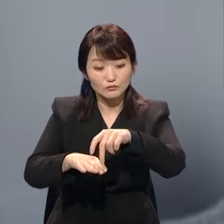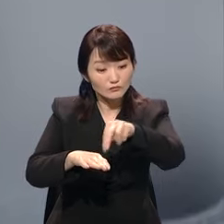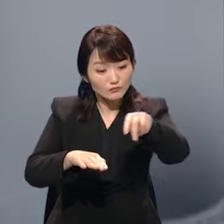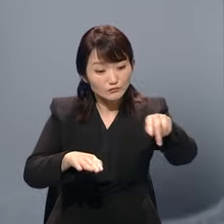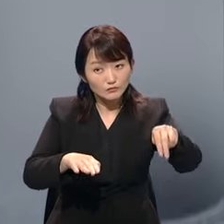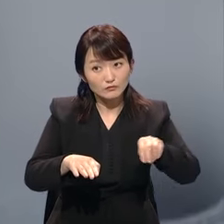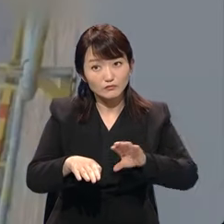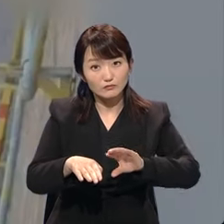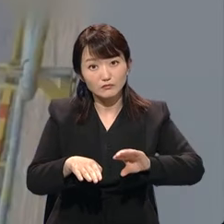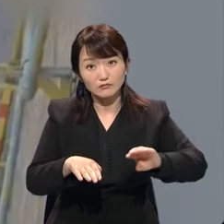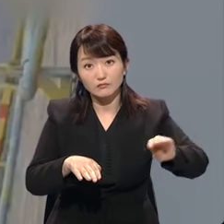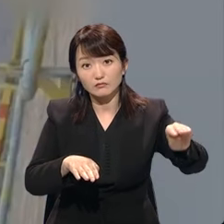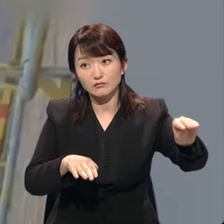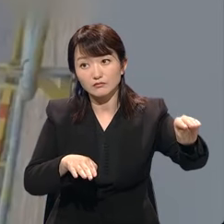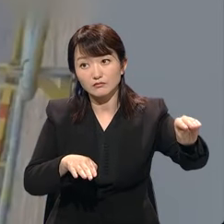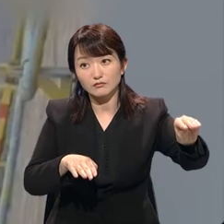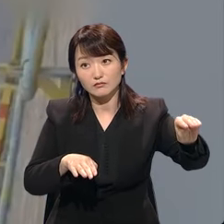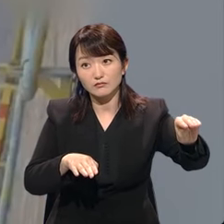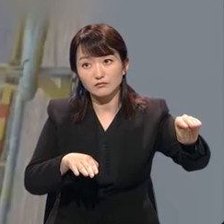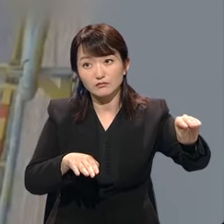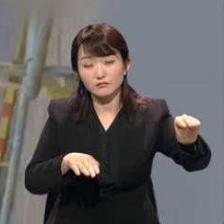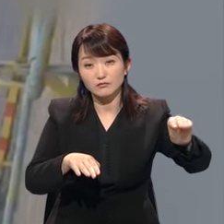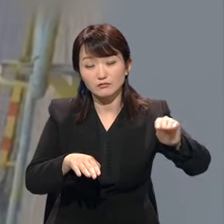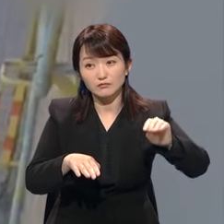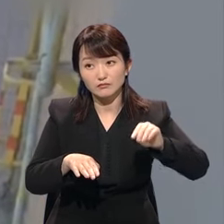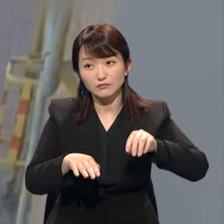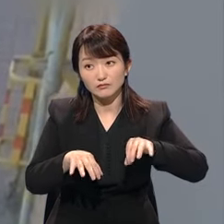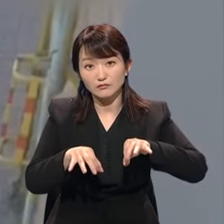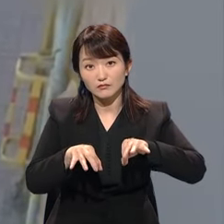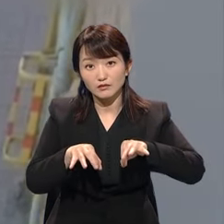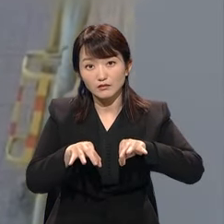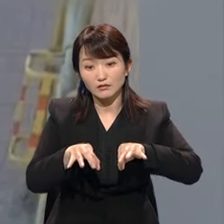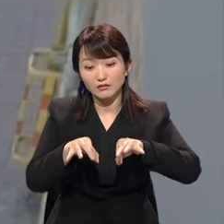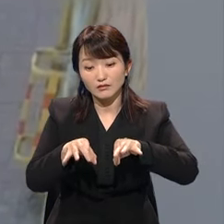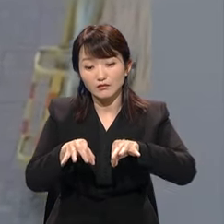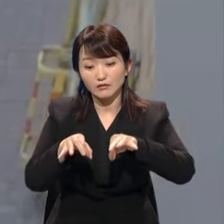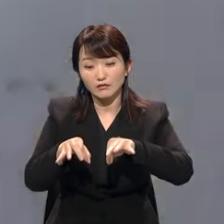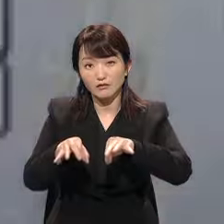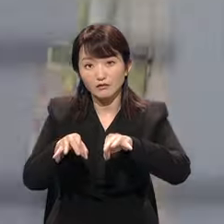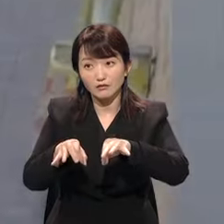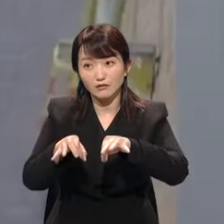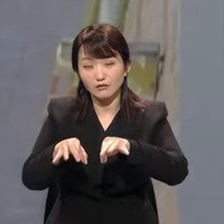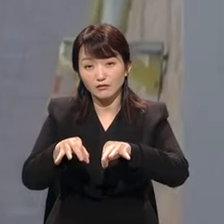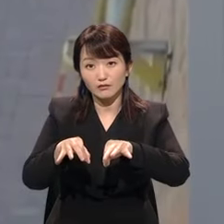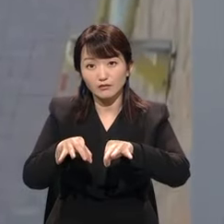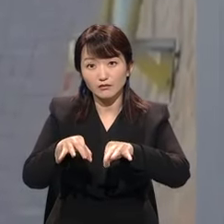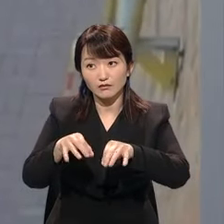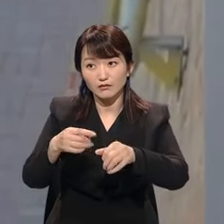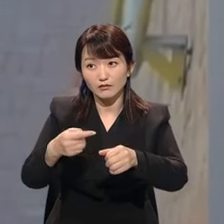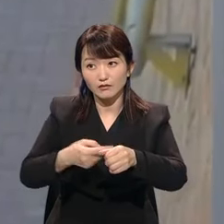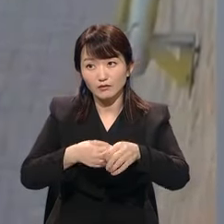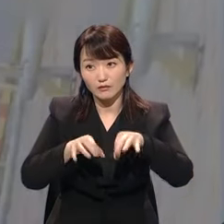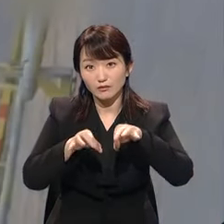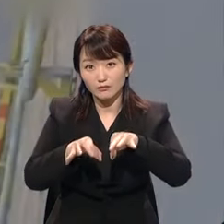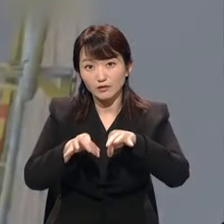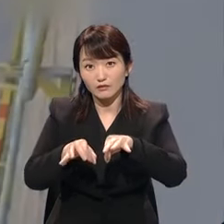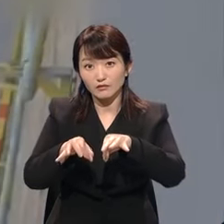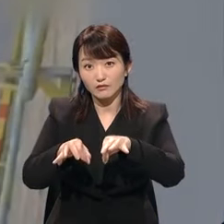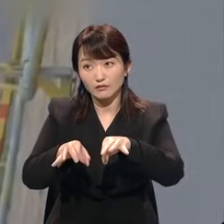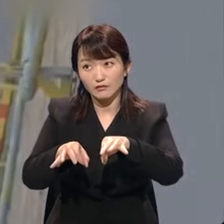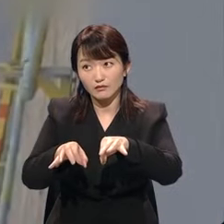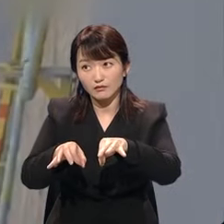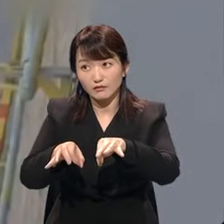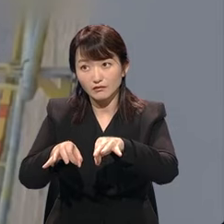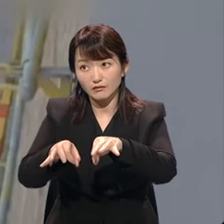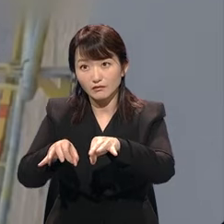어디론가 향하는데요. 자, 남성의 발이 떨어지기가 무섭게 경운기가 쓱 혼자서 움직이기 시작합니다. 안 돼.